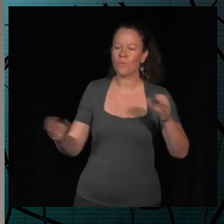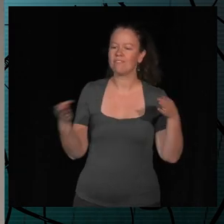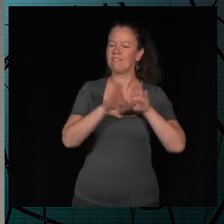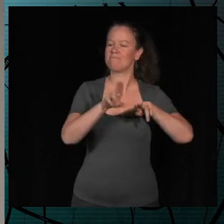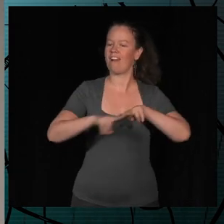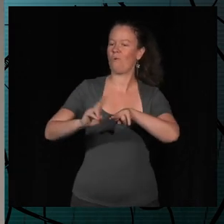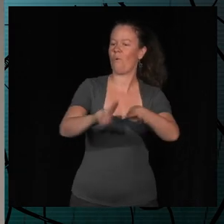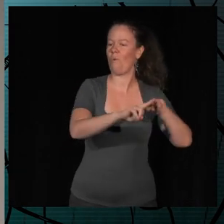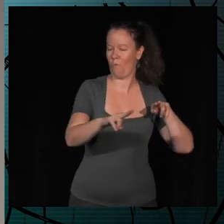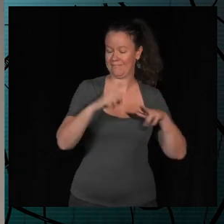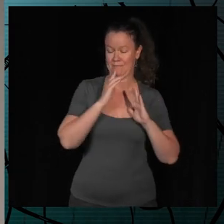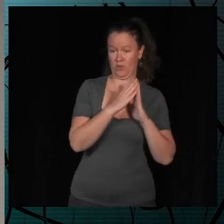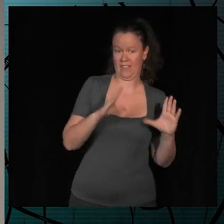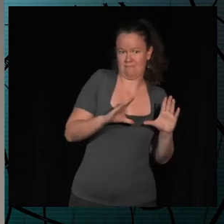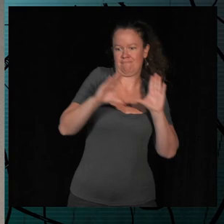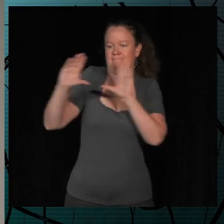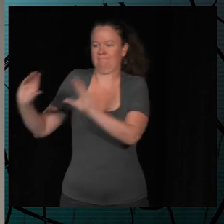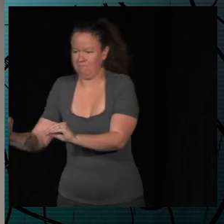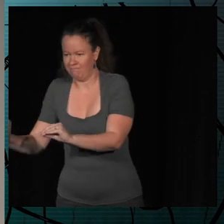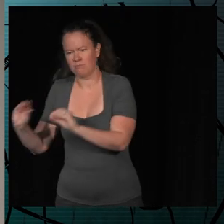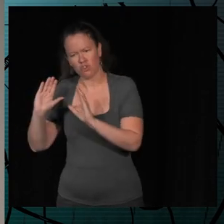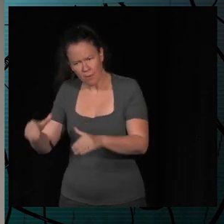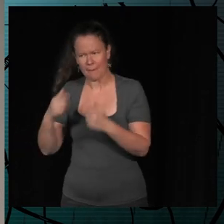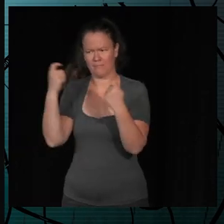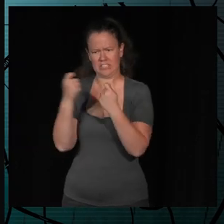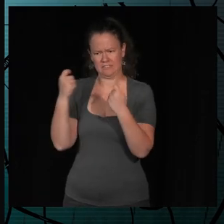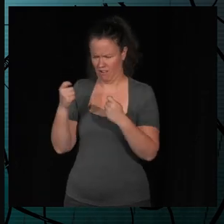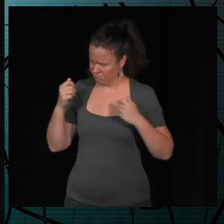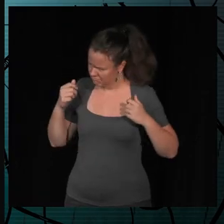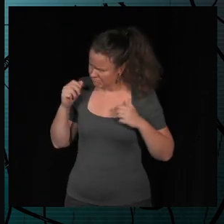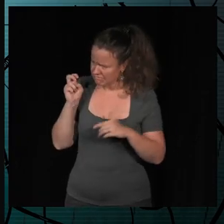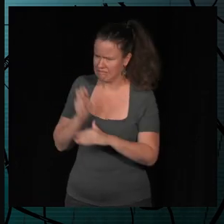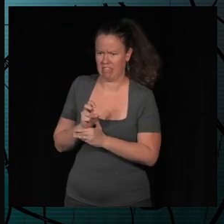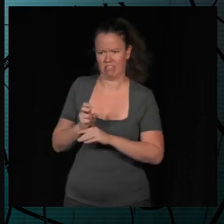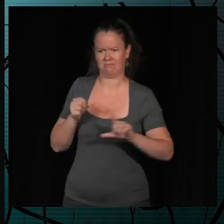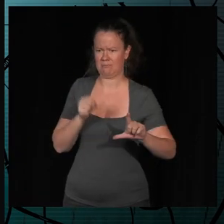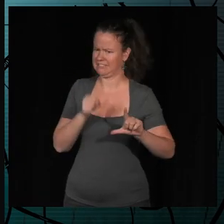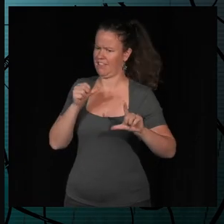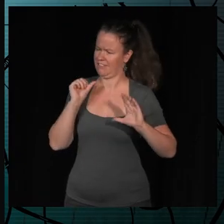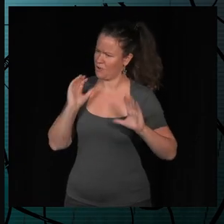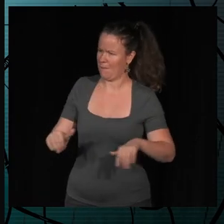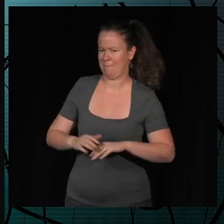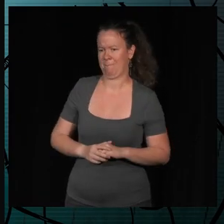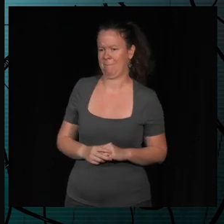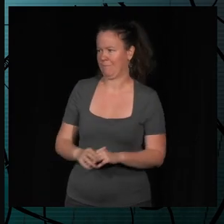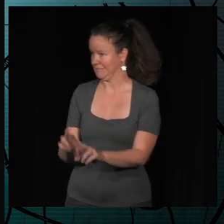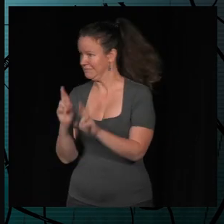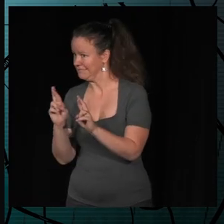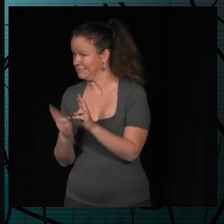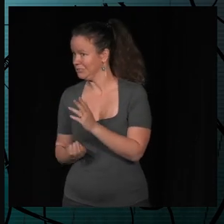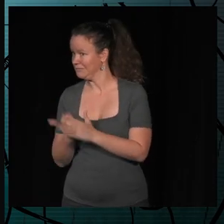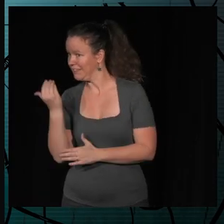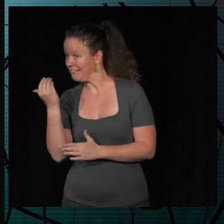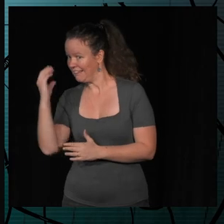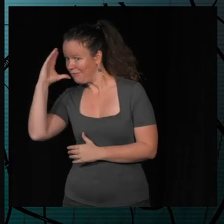Pompidou nous maintiendrons le festival preststart j'espère qu'on aura aussi l'occasion d'avoir une journée